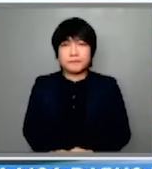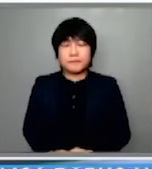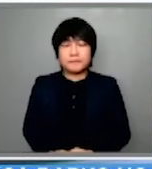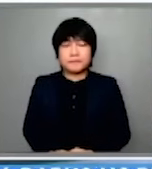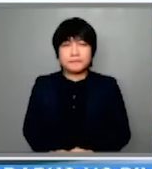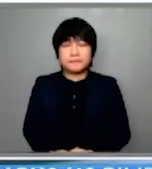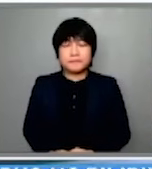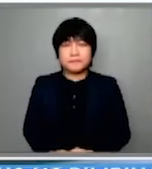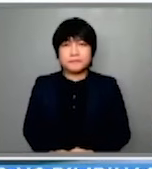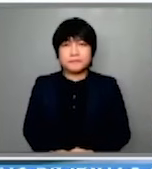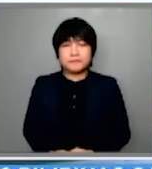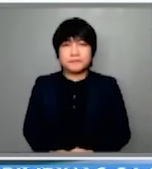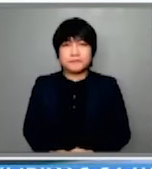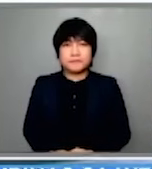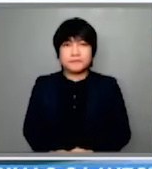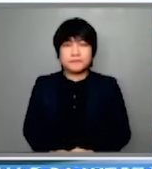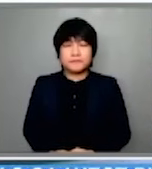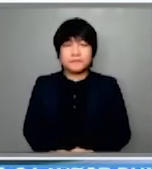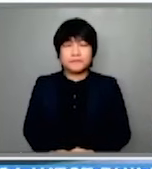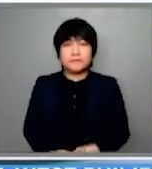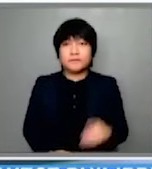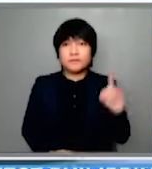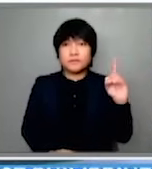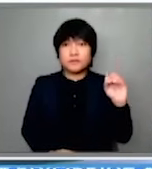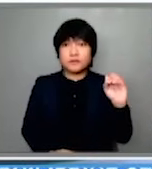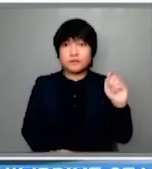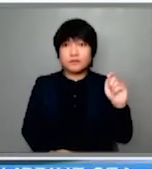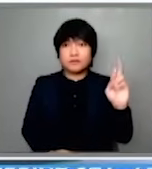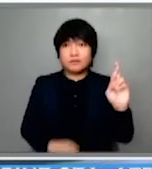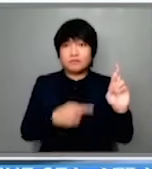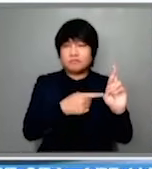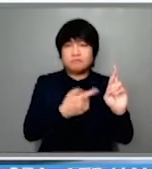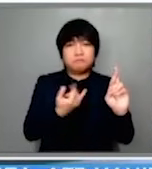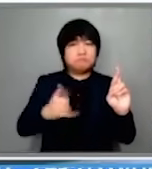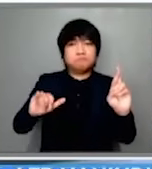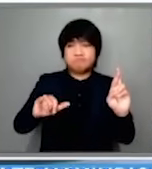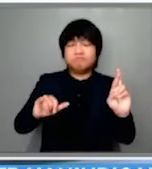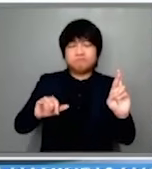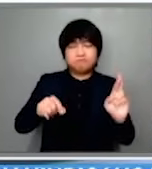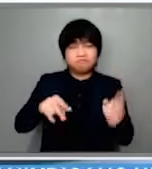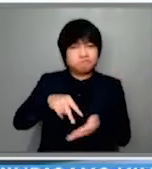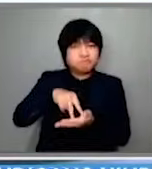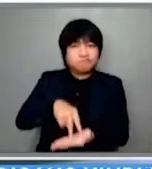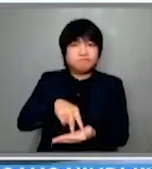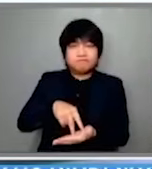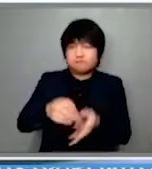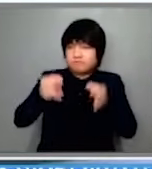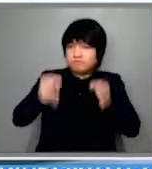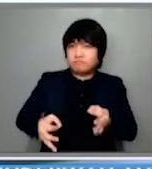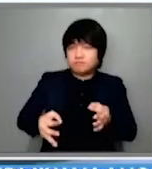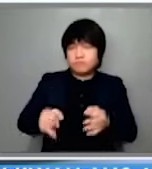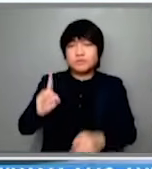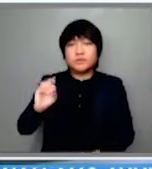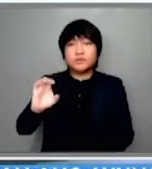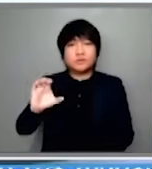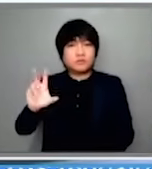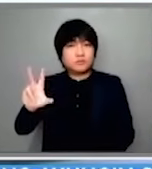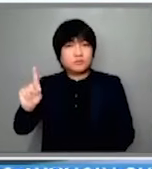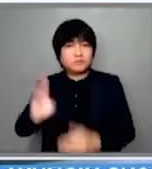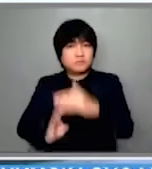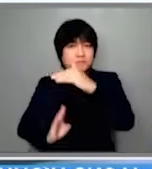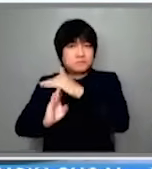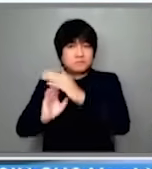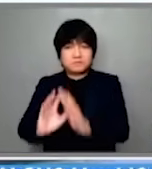Nanindigan ng Department of Transportation na hanggang December 31 na lang pwedeng bumiyahe ang mga tsuper na unconsolidated pa o walang